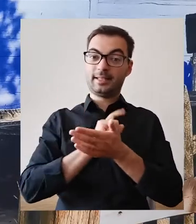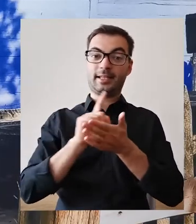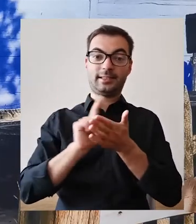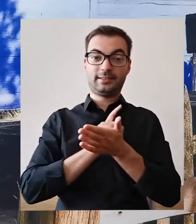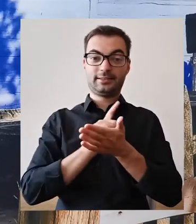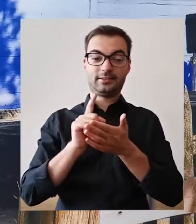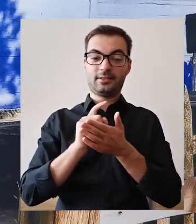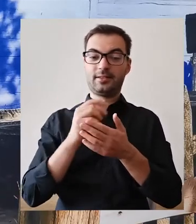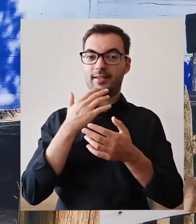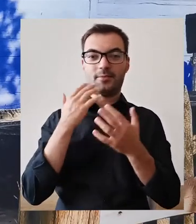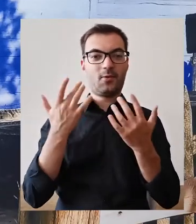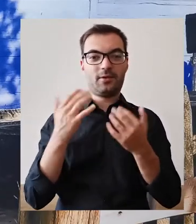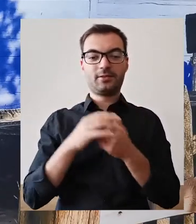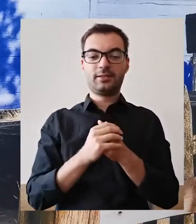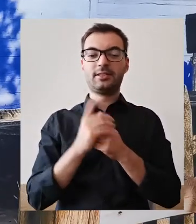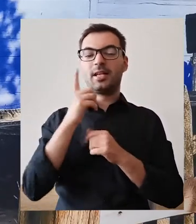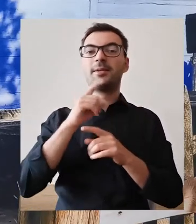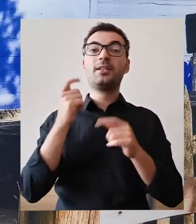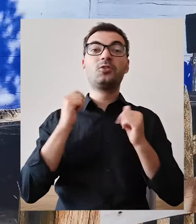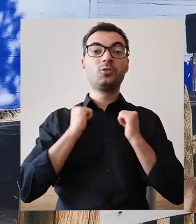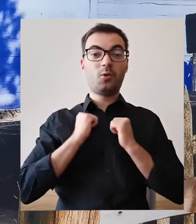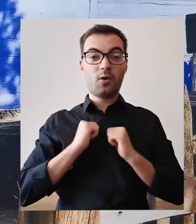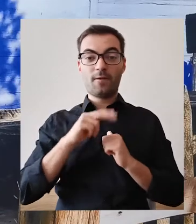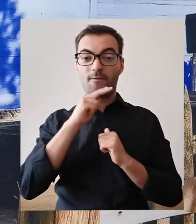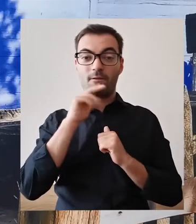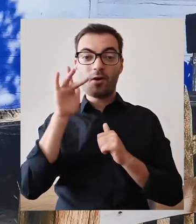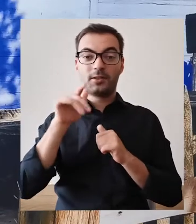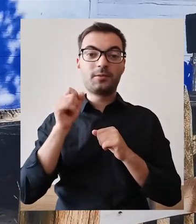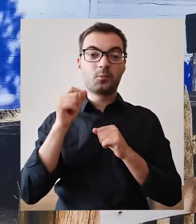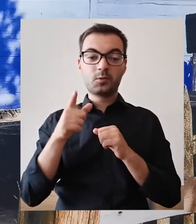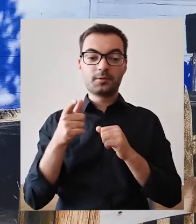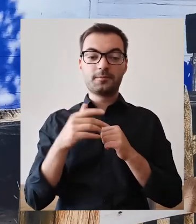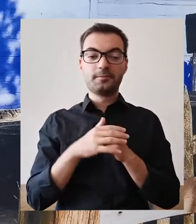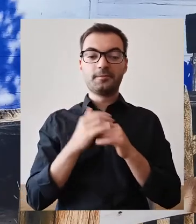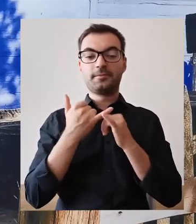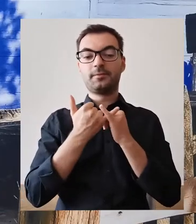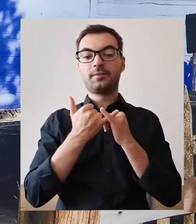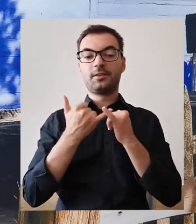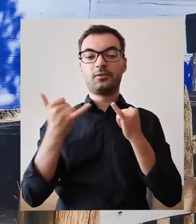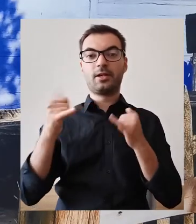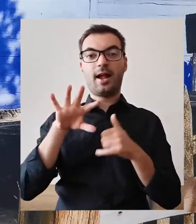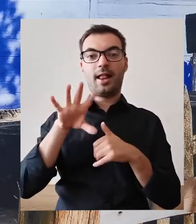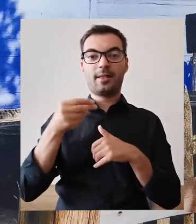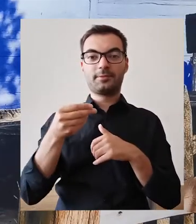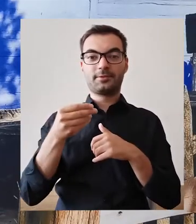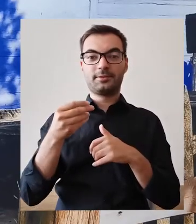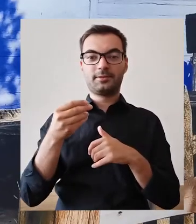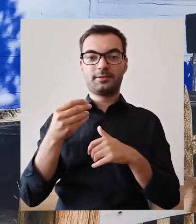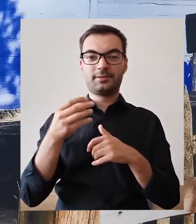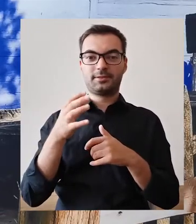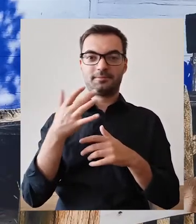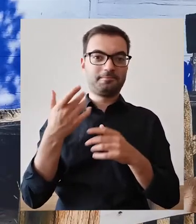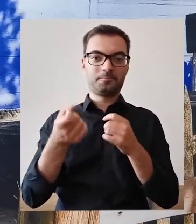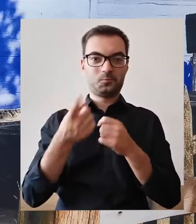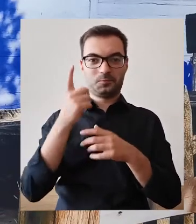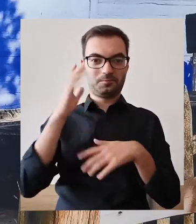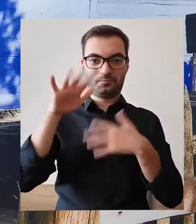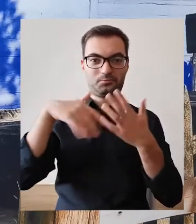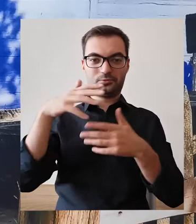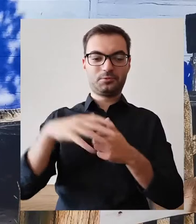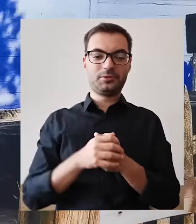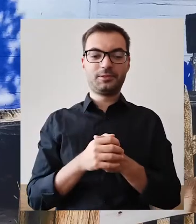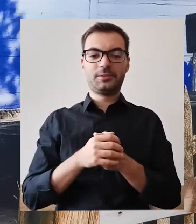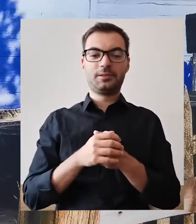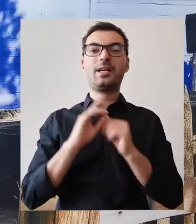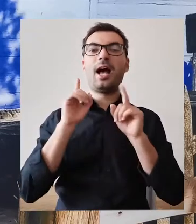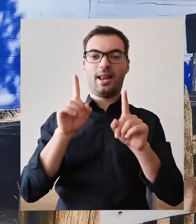właśnie takiej spokojnej wodzie mogą się ukrywać przeróżne dziwne żywioły ale